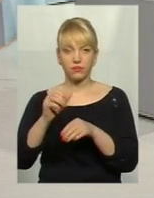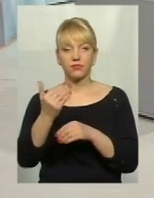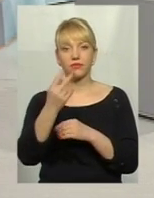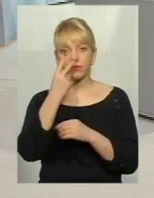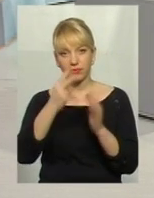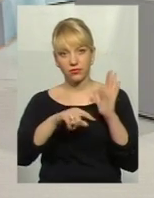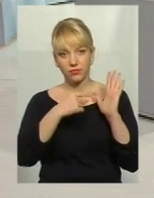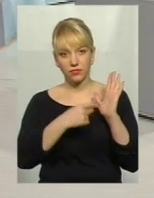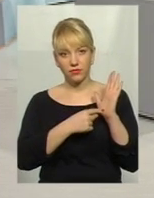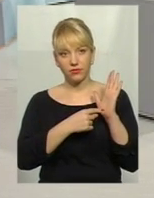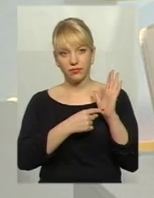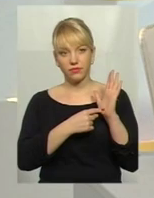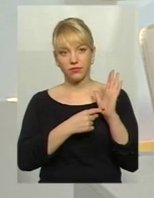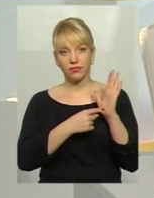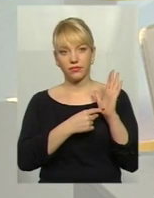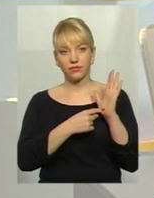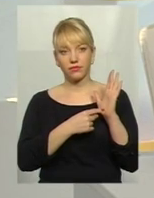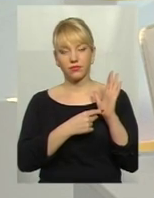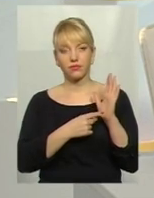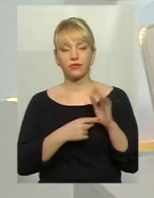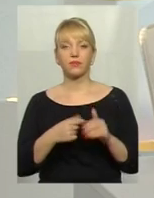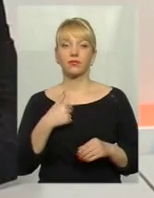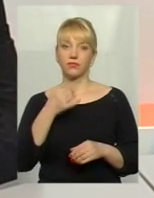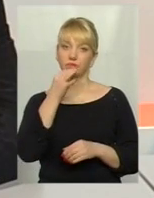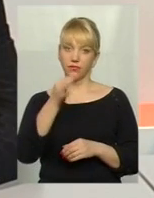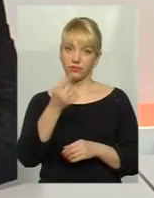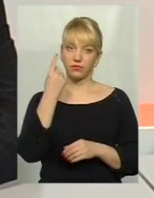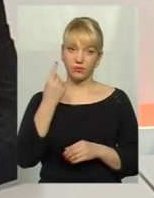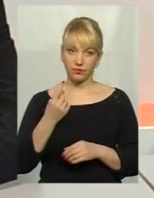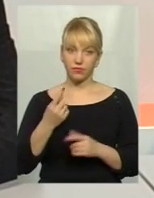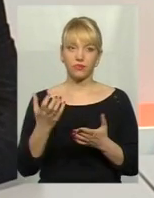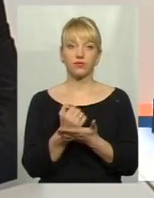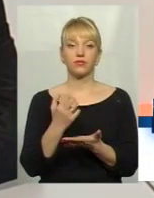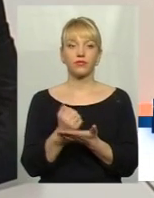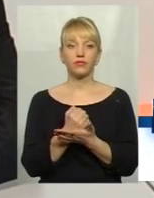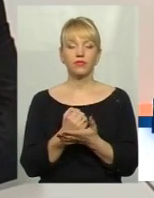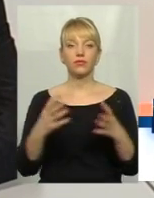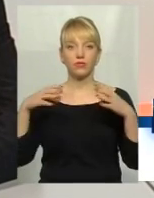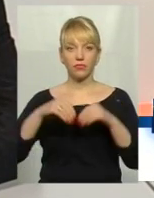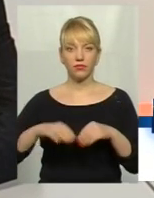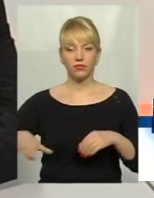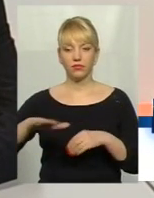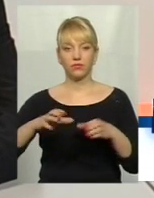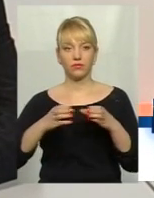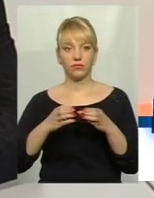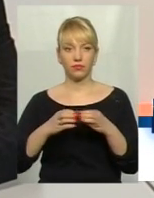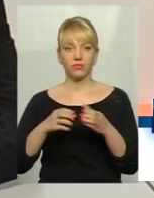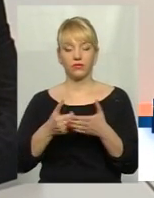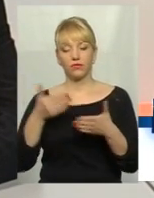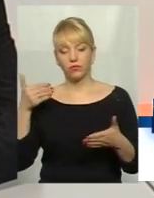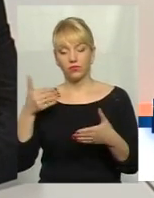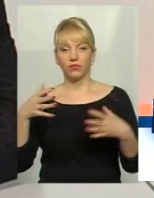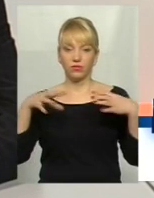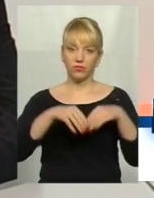бачите? Чи поки що ще шукає своїх? Одну річ скажу. Доходи об'єднаних територіальних громад до об'єднання і